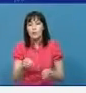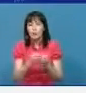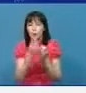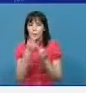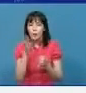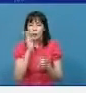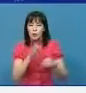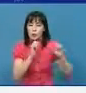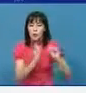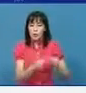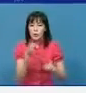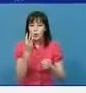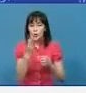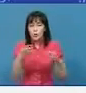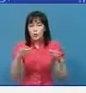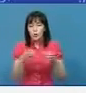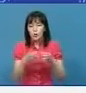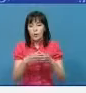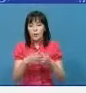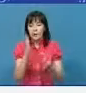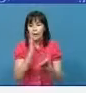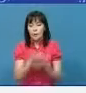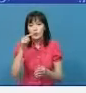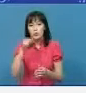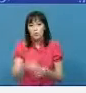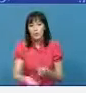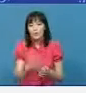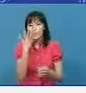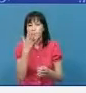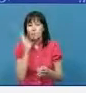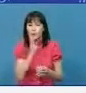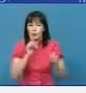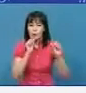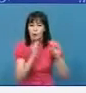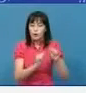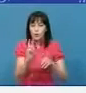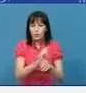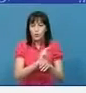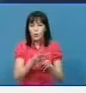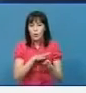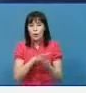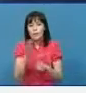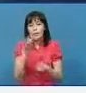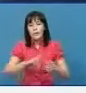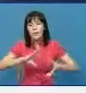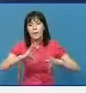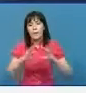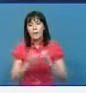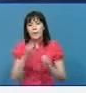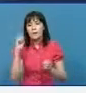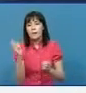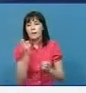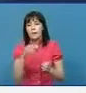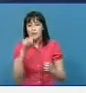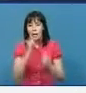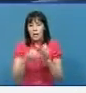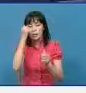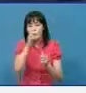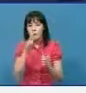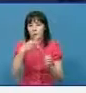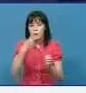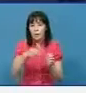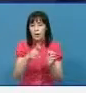су қоймасы, 3 тоған 7 арна бар. Соның ішінде 5 су қоймасына күрделі жөндеу жүргізілген. Нәтижесінде дихандарға жылына 126